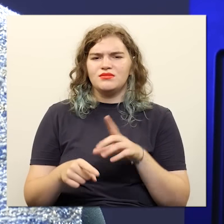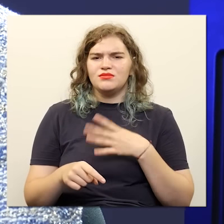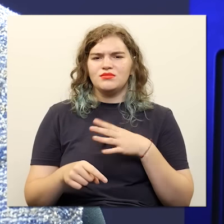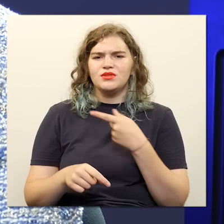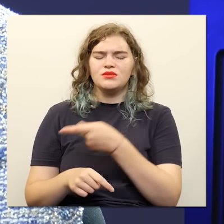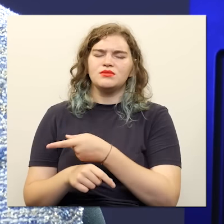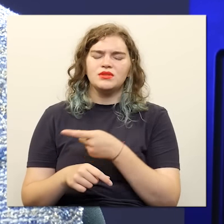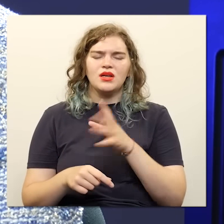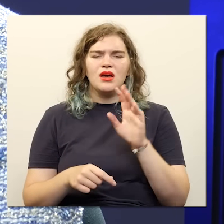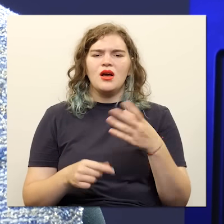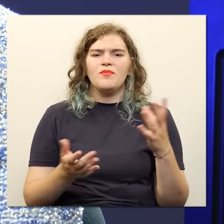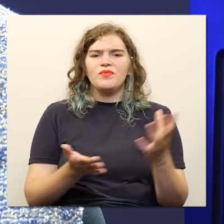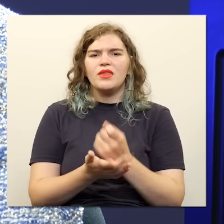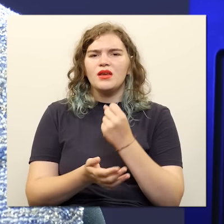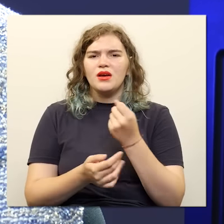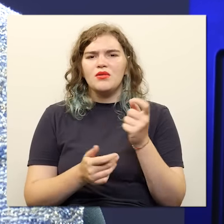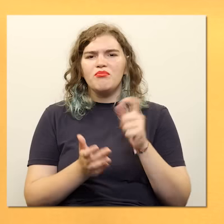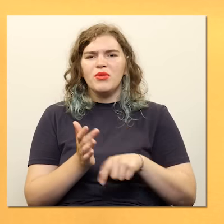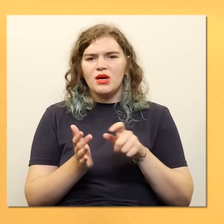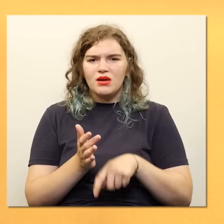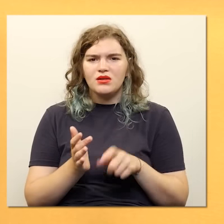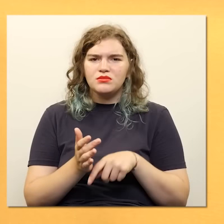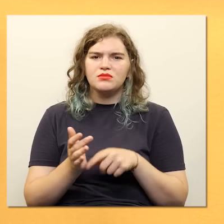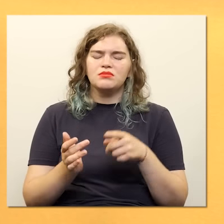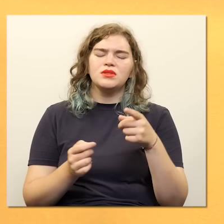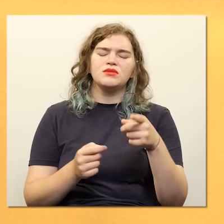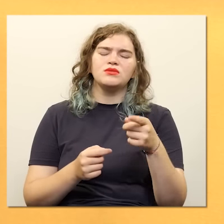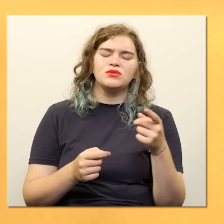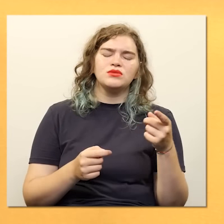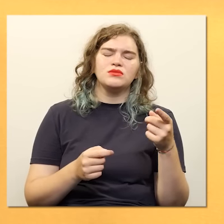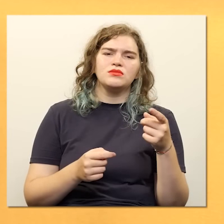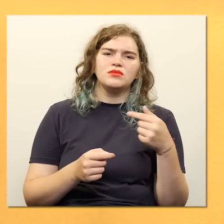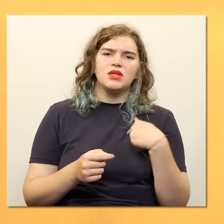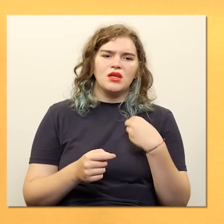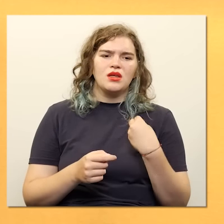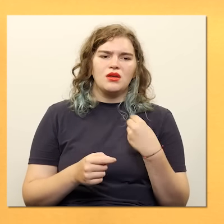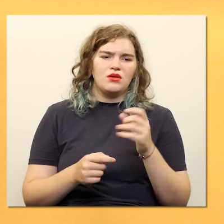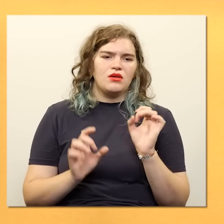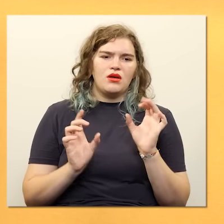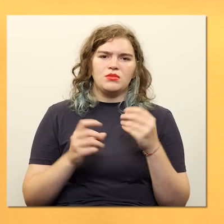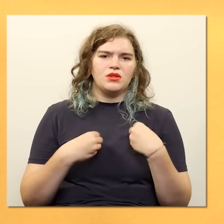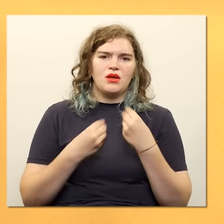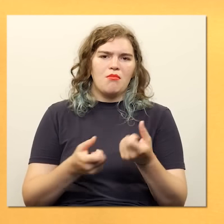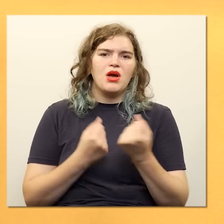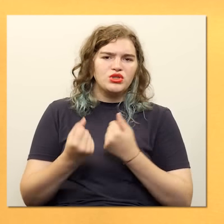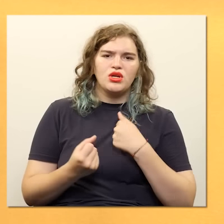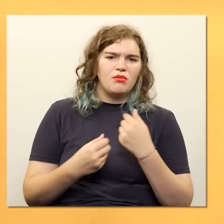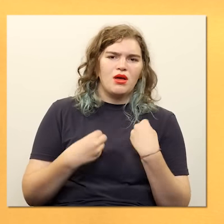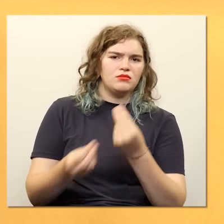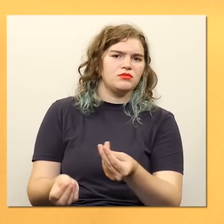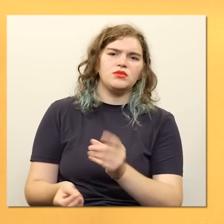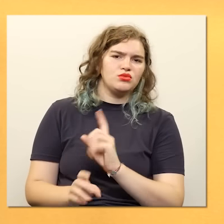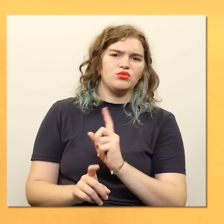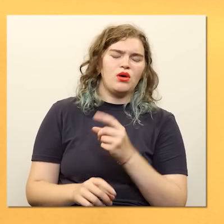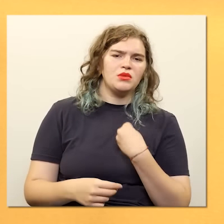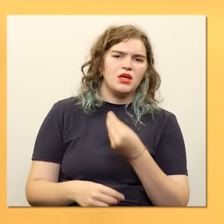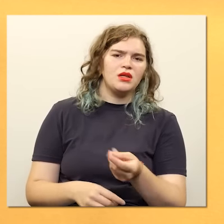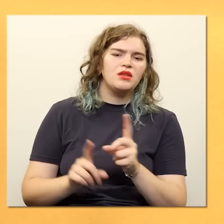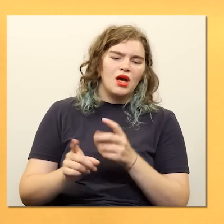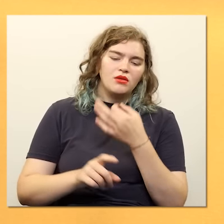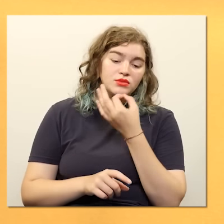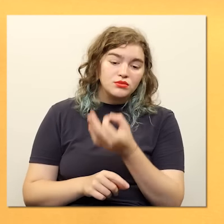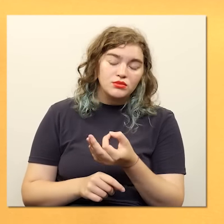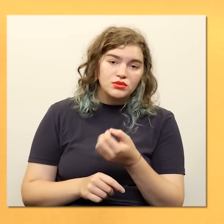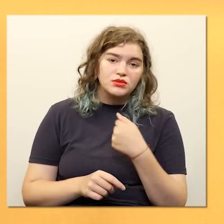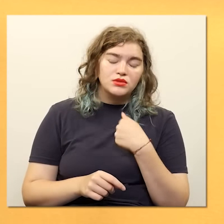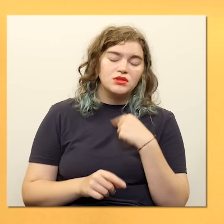Atunci a făcut 18 ani și luase permisul. Eu n-am dat mașina mea pe mâna nimănui. Dar